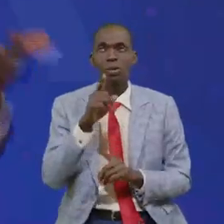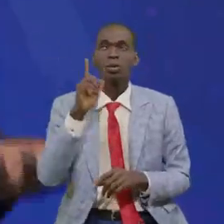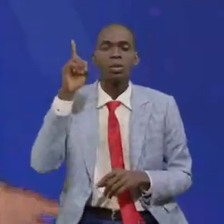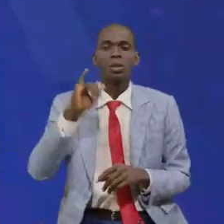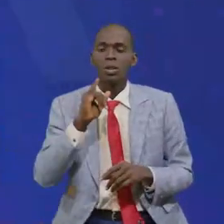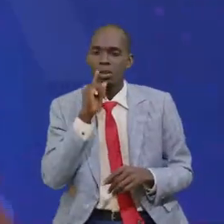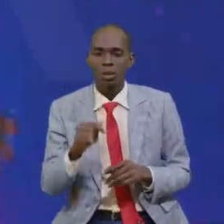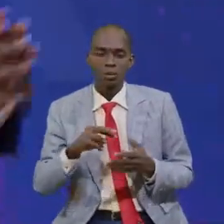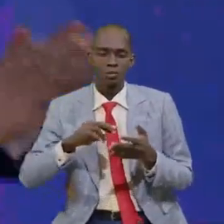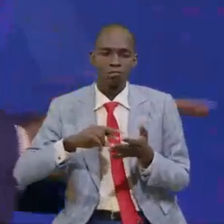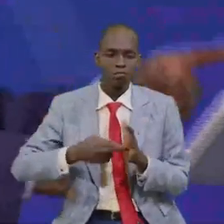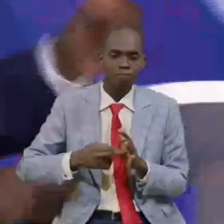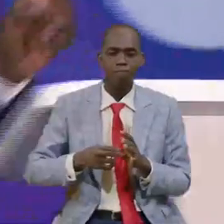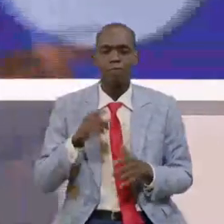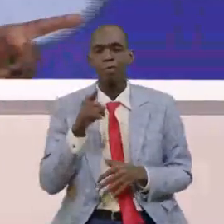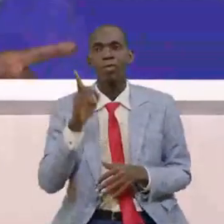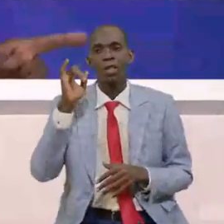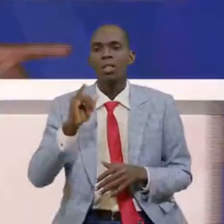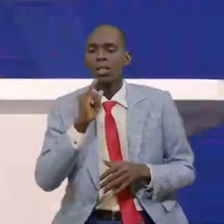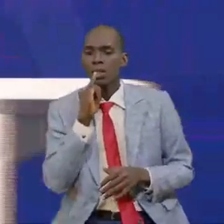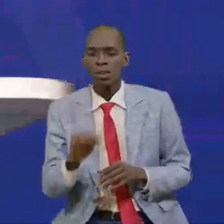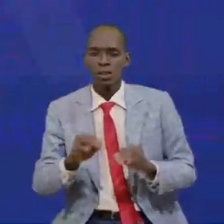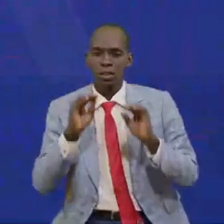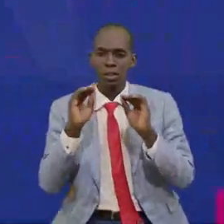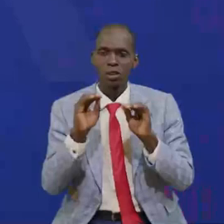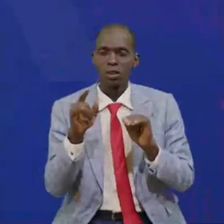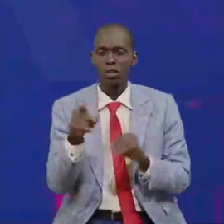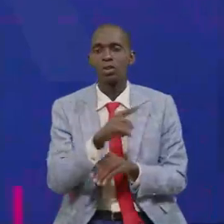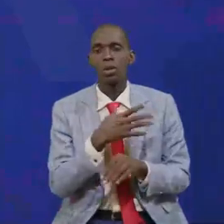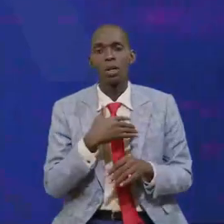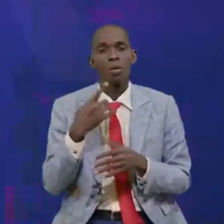modeler. Il est en train de te servir de mentor.